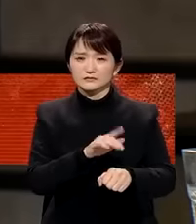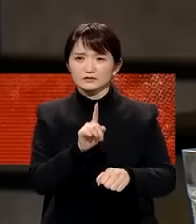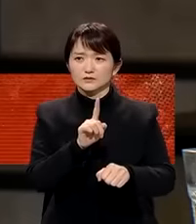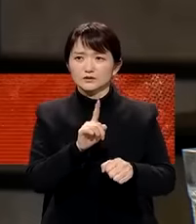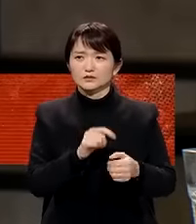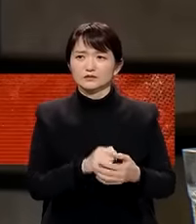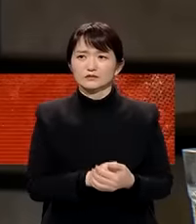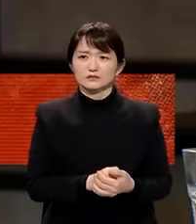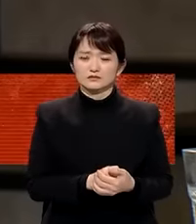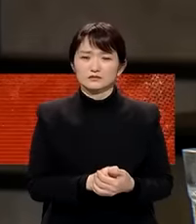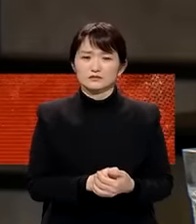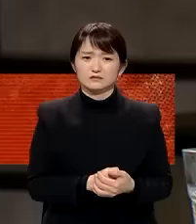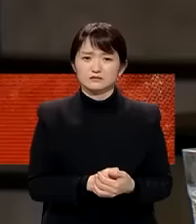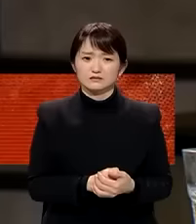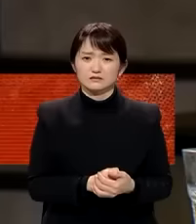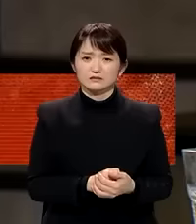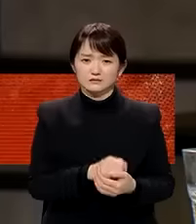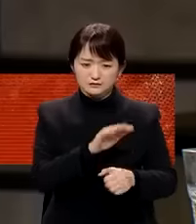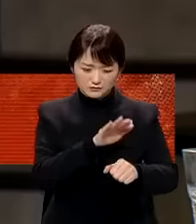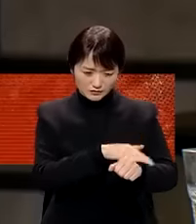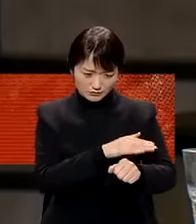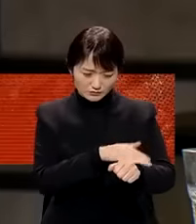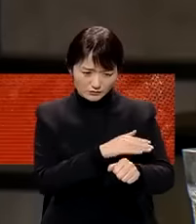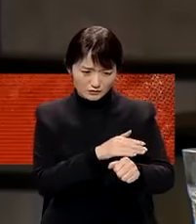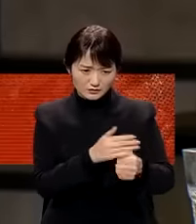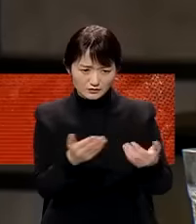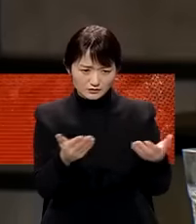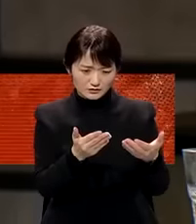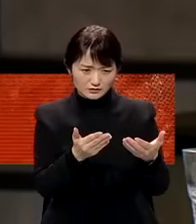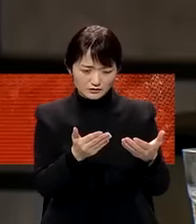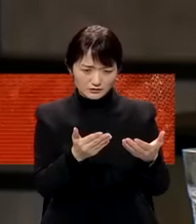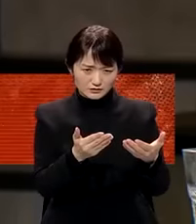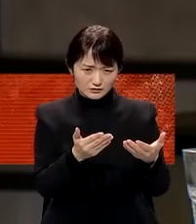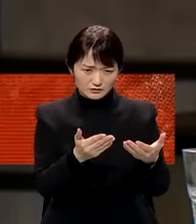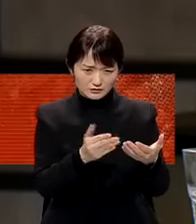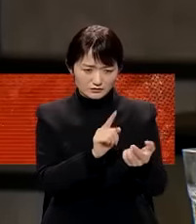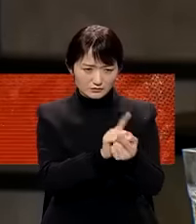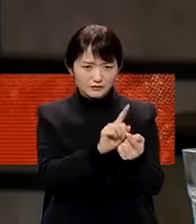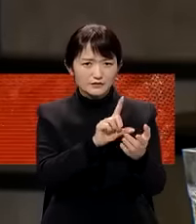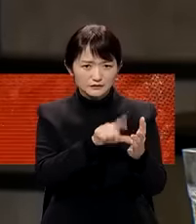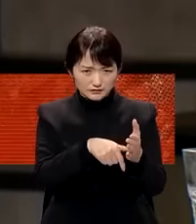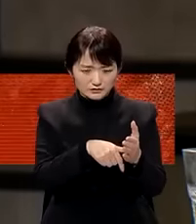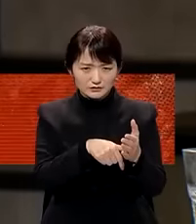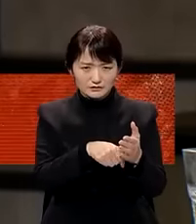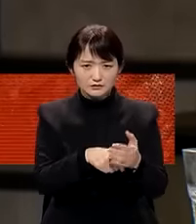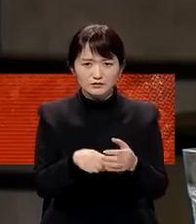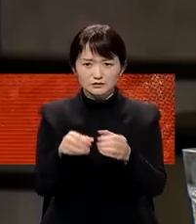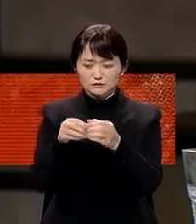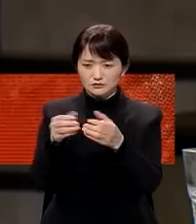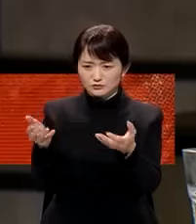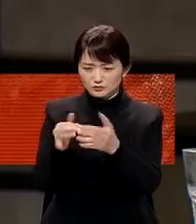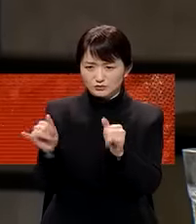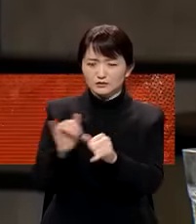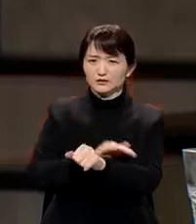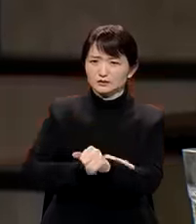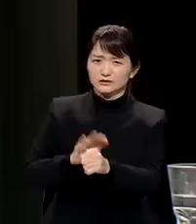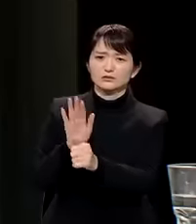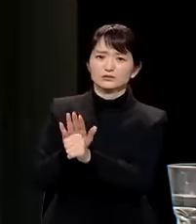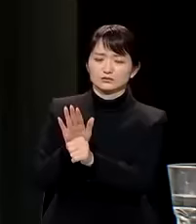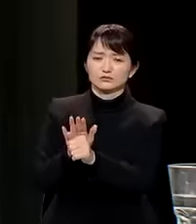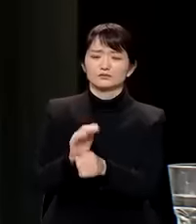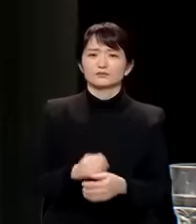어떤 동료들을 위해서 앞장서서 직원의 권리를 찾아온 당당한 그 어머니였다 이렇게 얘기를 하고 있습니다